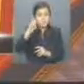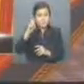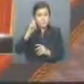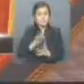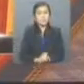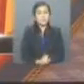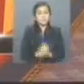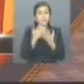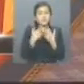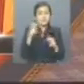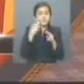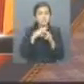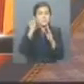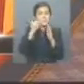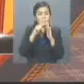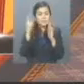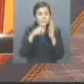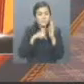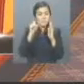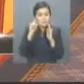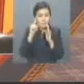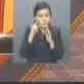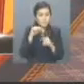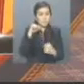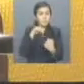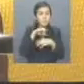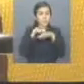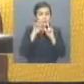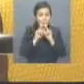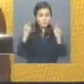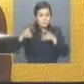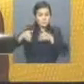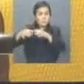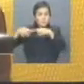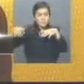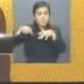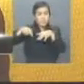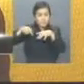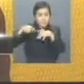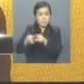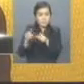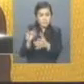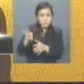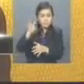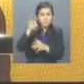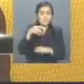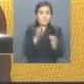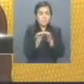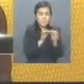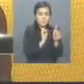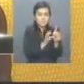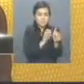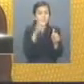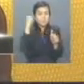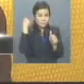ายสุทัศน์เงินหมื่นนะคะคณะกรรมการในส่วนของฝ่ายค้านซึ่งได้รับแต่งตั้งให้เป็นที่ปรึกษานั้นได้เสนอกรอบของ